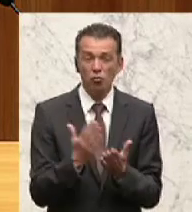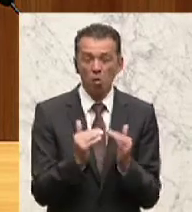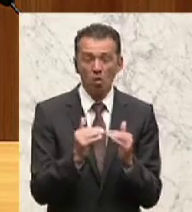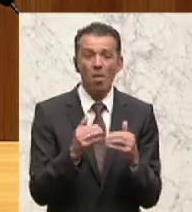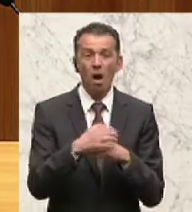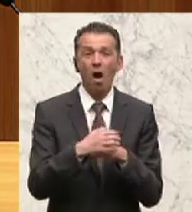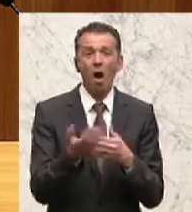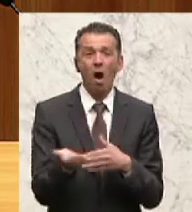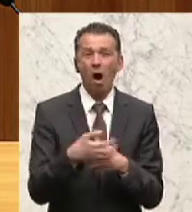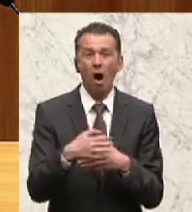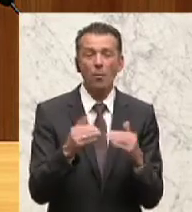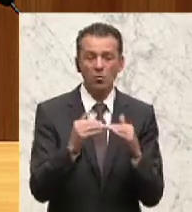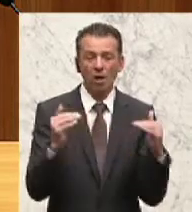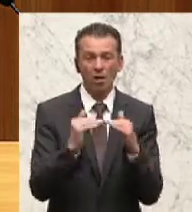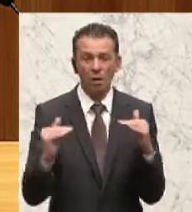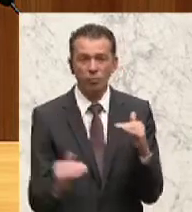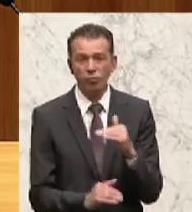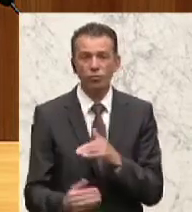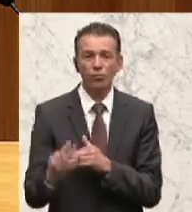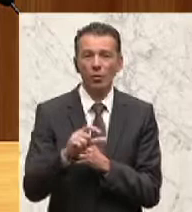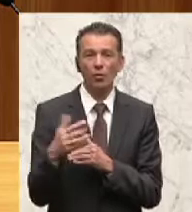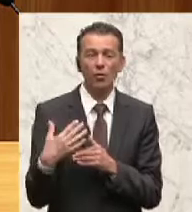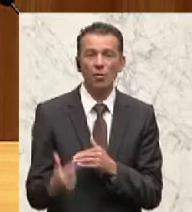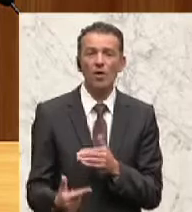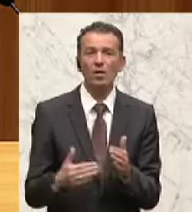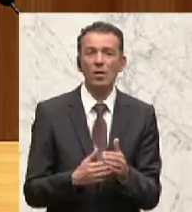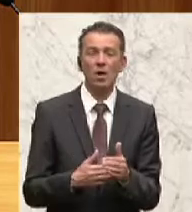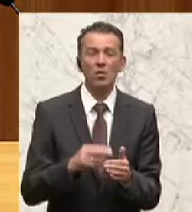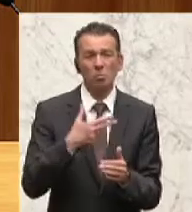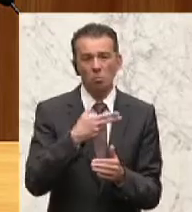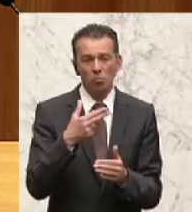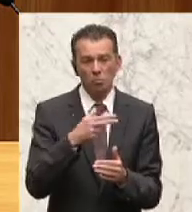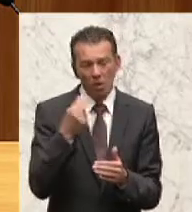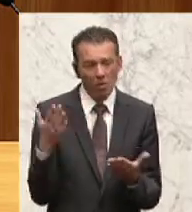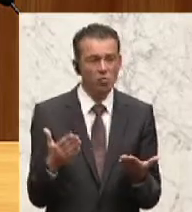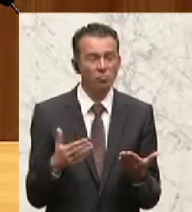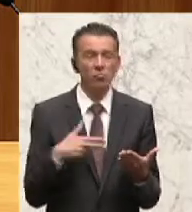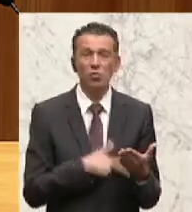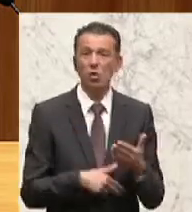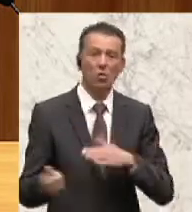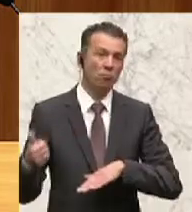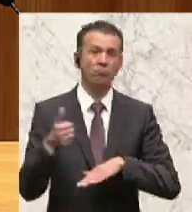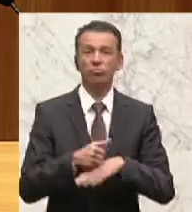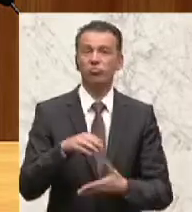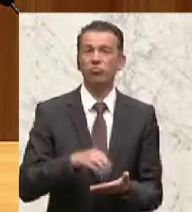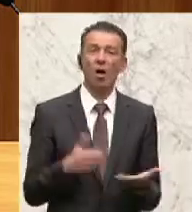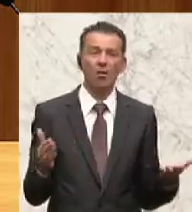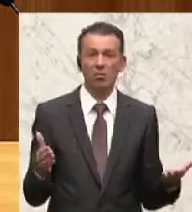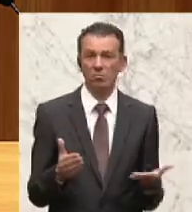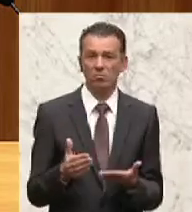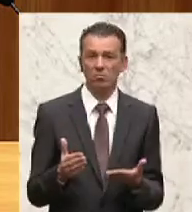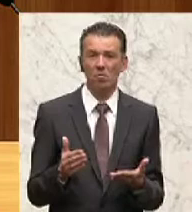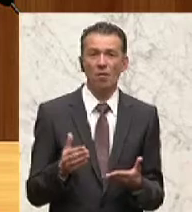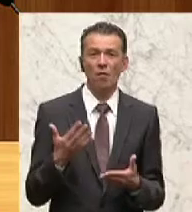wo 425.000 Menschen an der Armutsgrenze in einem sozialistisch dominierten Staat regiert, seit 50